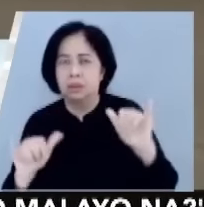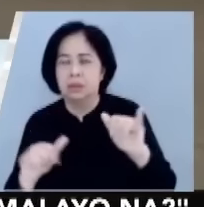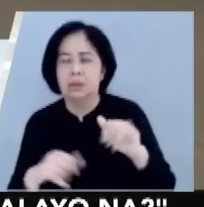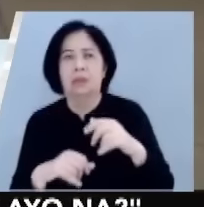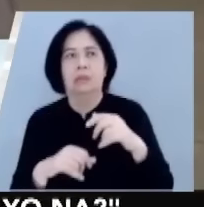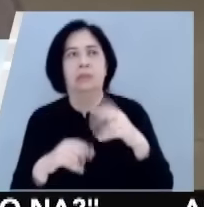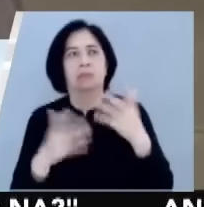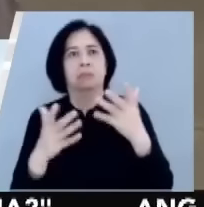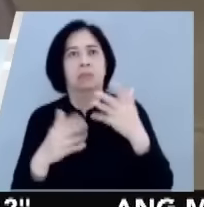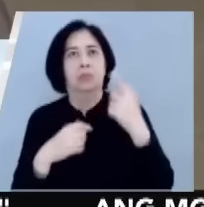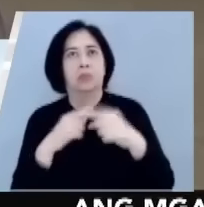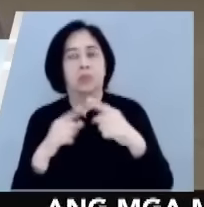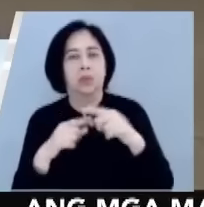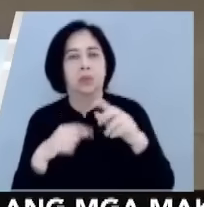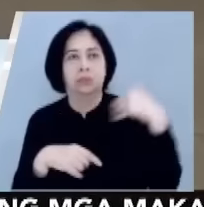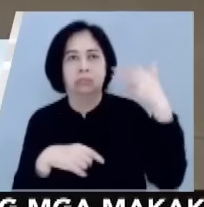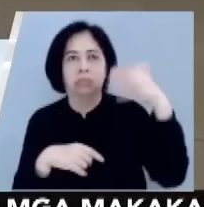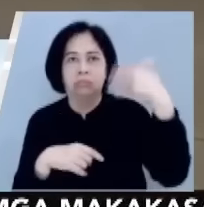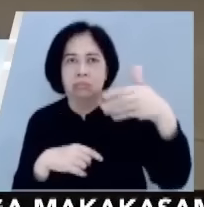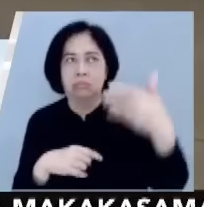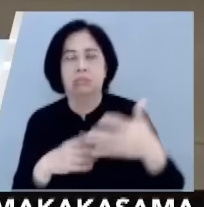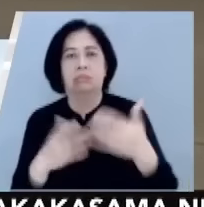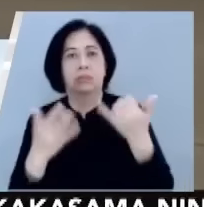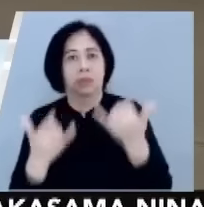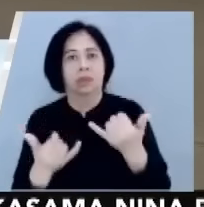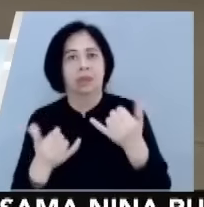nung tumagal po, ngayon po, medyo